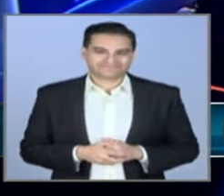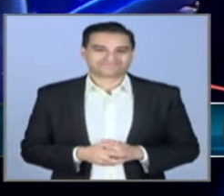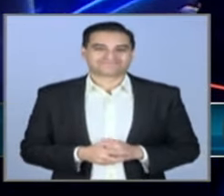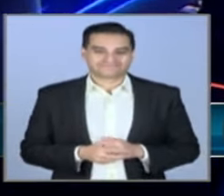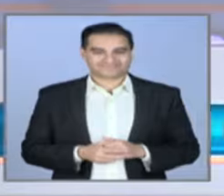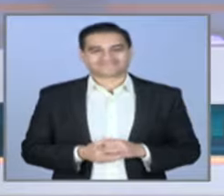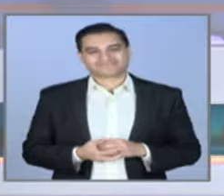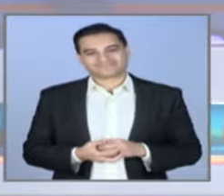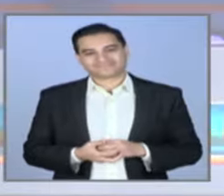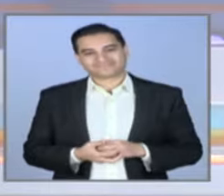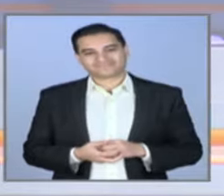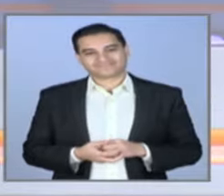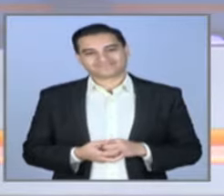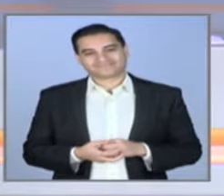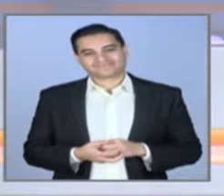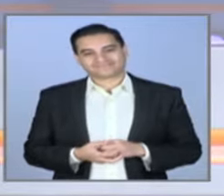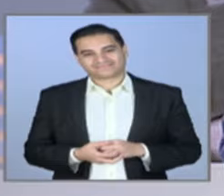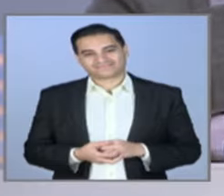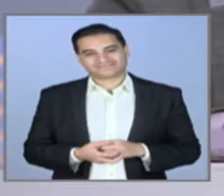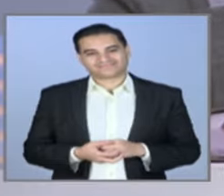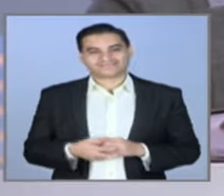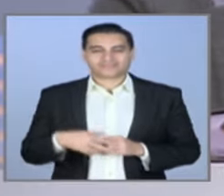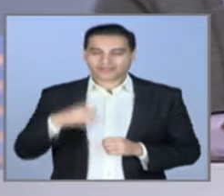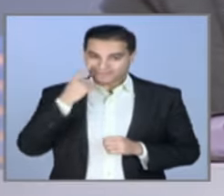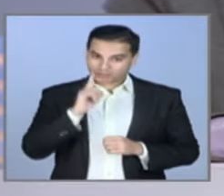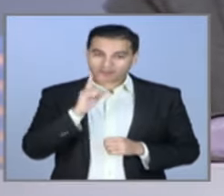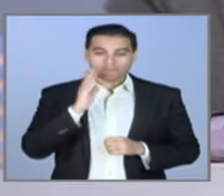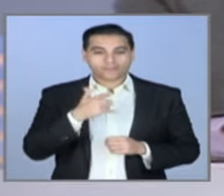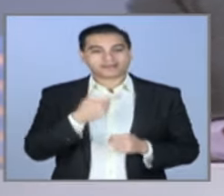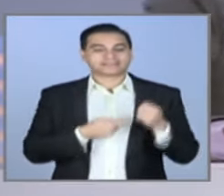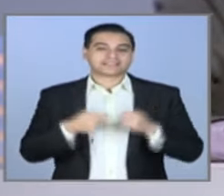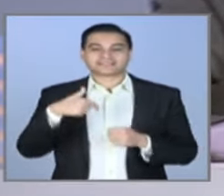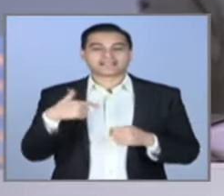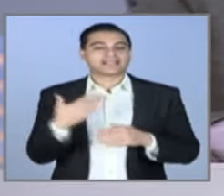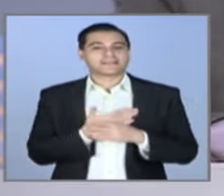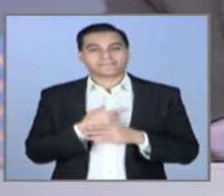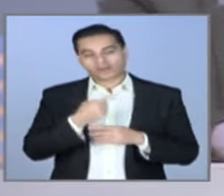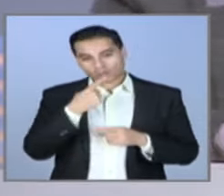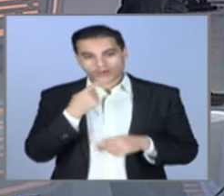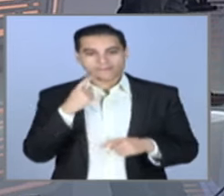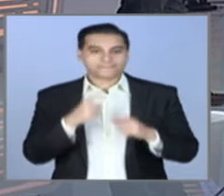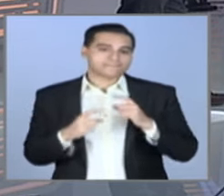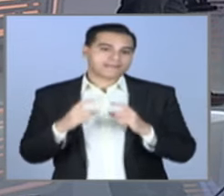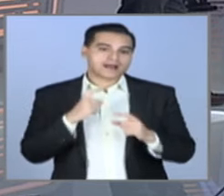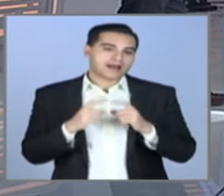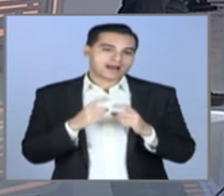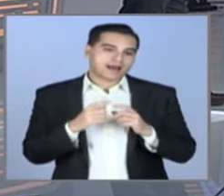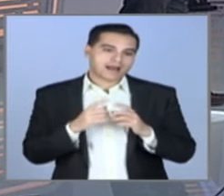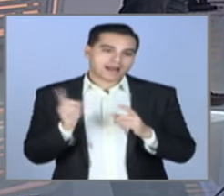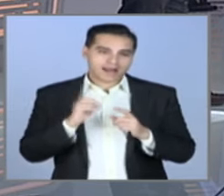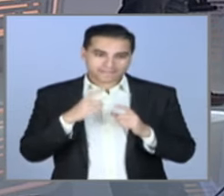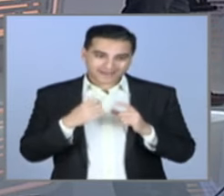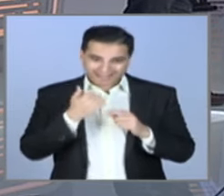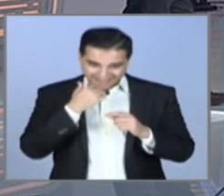بجد؟ قلت خمسة؟ بصي بصي، كان ممكن يبقوا 6. ليه؟ لأن أنت قلتي البنك المصري. الأهلي هو اسمه